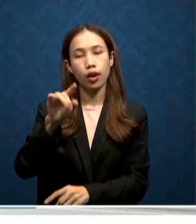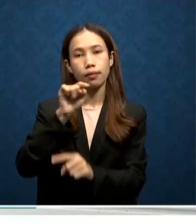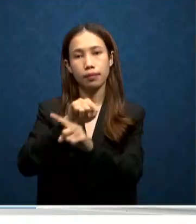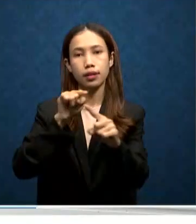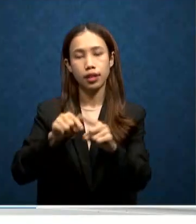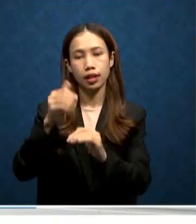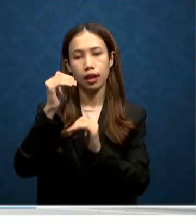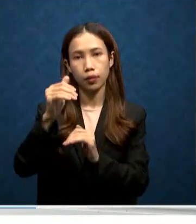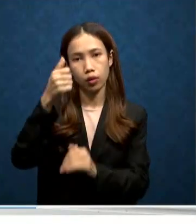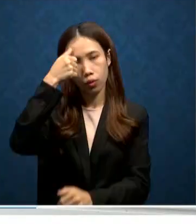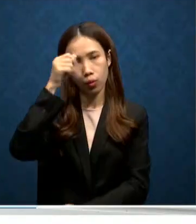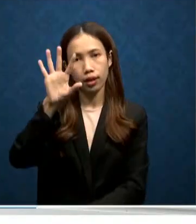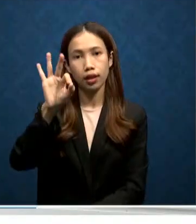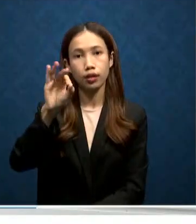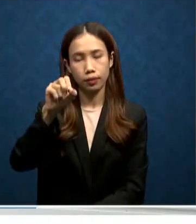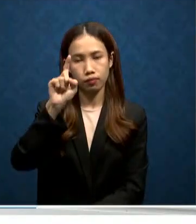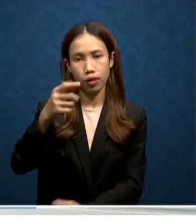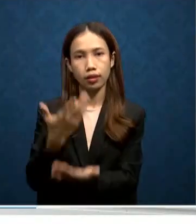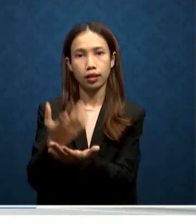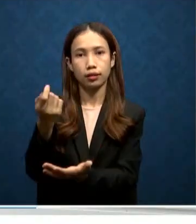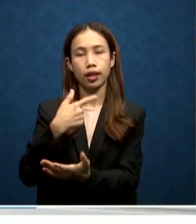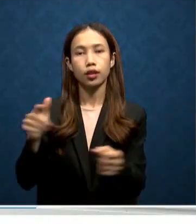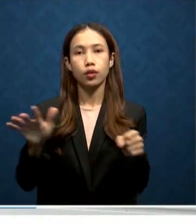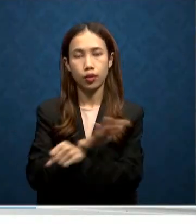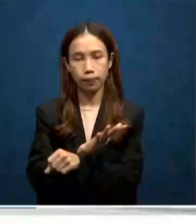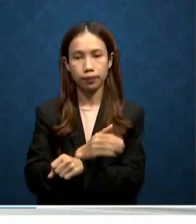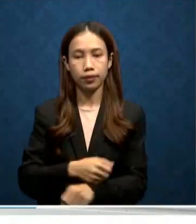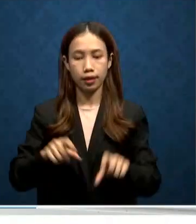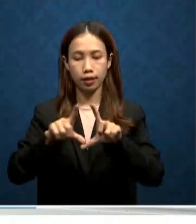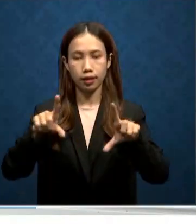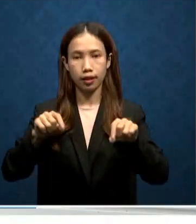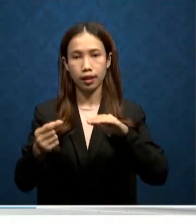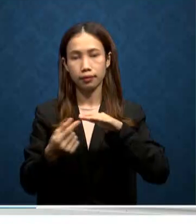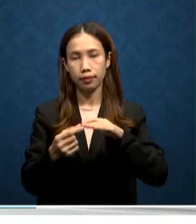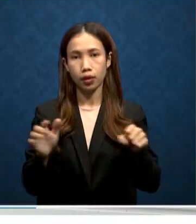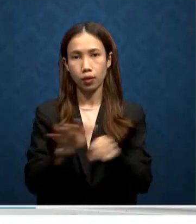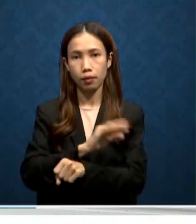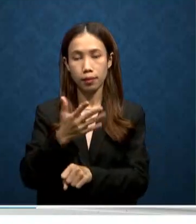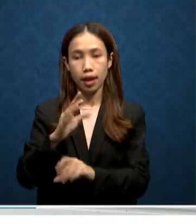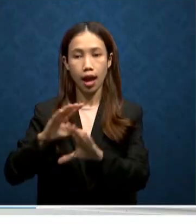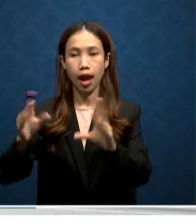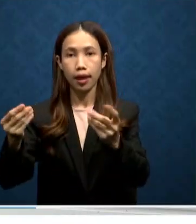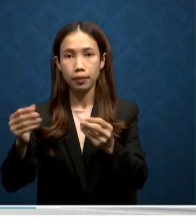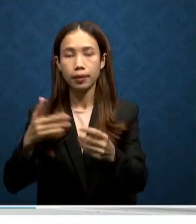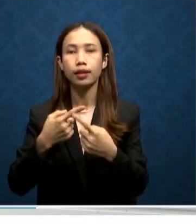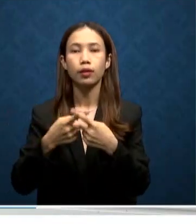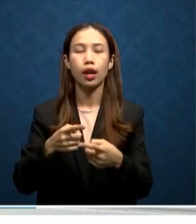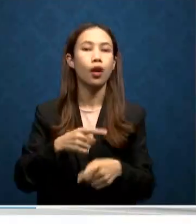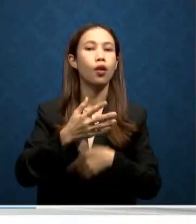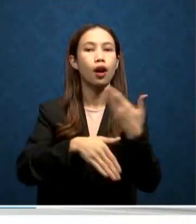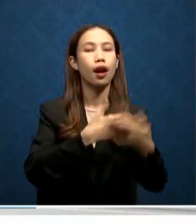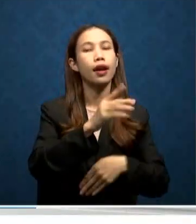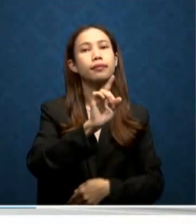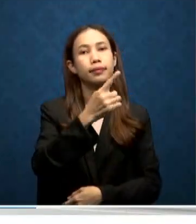90วันอันนี้เป็นมาตรการเลขทะเบียนที่ยังชำระไม่ครบไม่ได้หายไปไหนเราก็นำออกประมูล